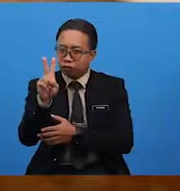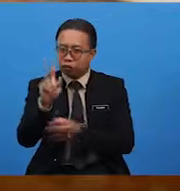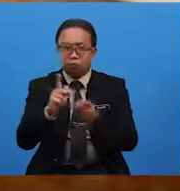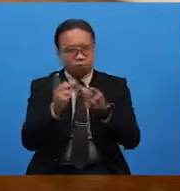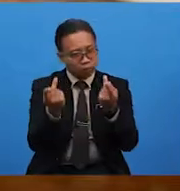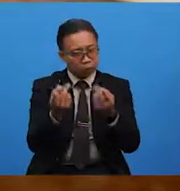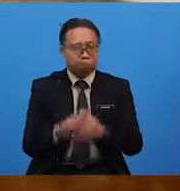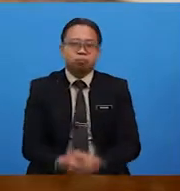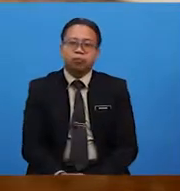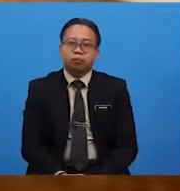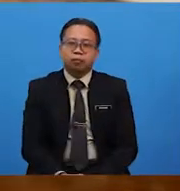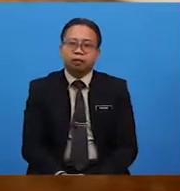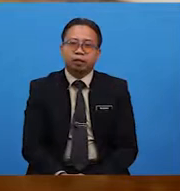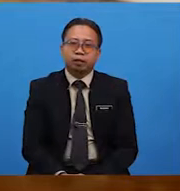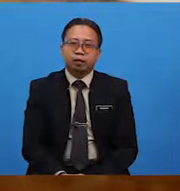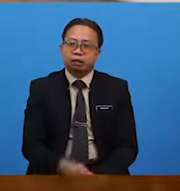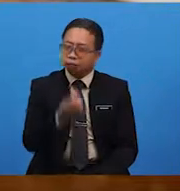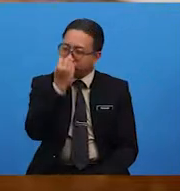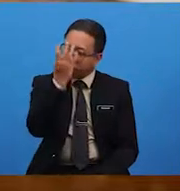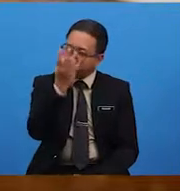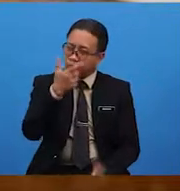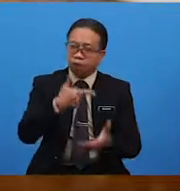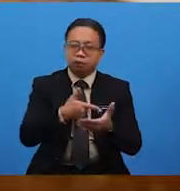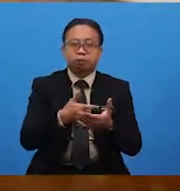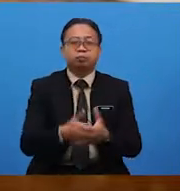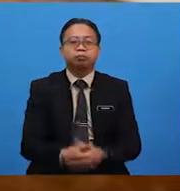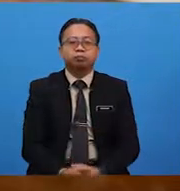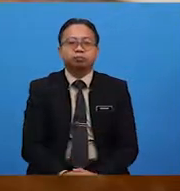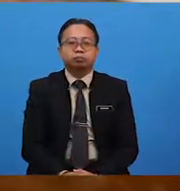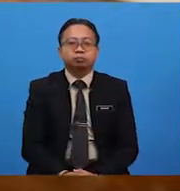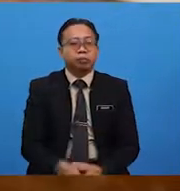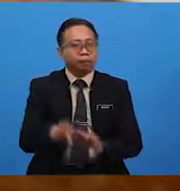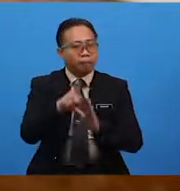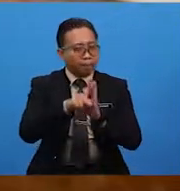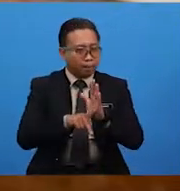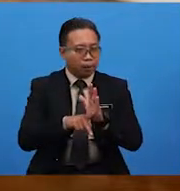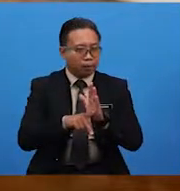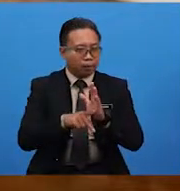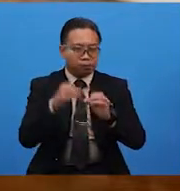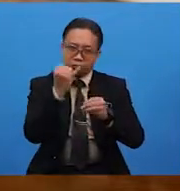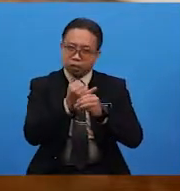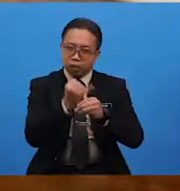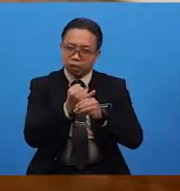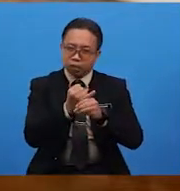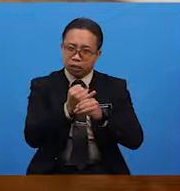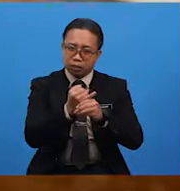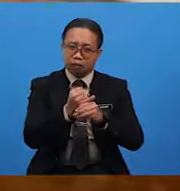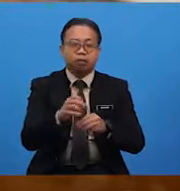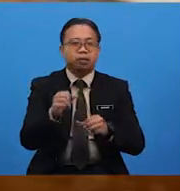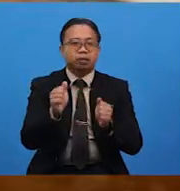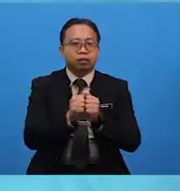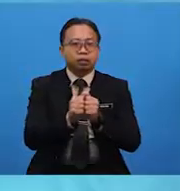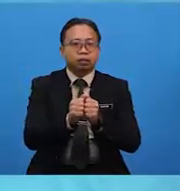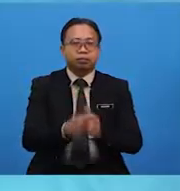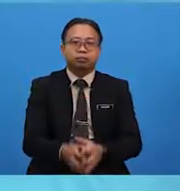Bagaimana Sebenarnya saya teruskan Jelaskan ini yang aneh memperkenalkan pengkarya yang terkena dengan aliran ini yaitu Andy